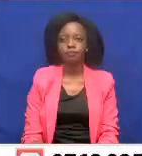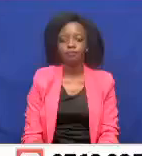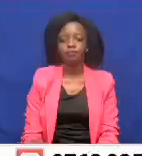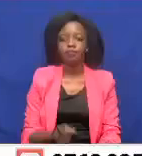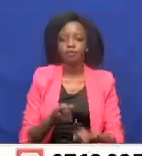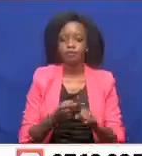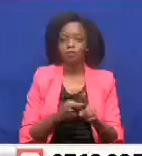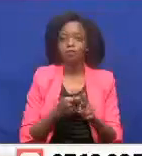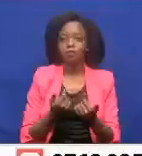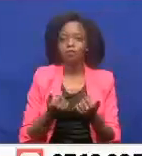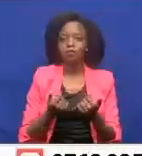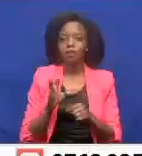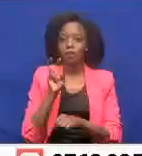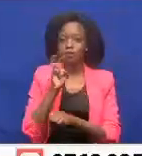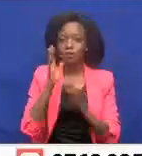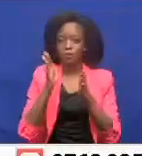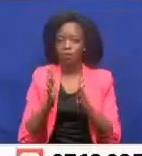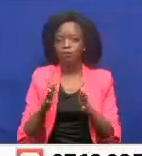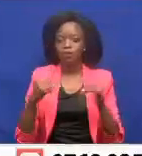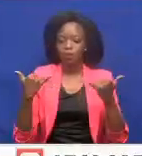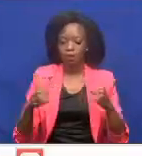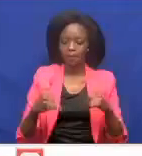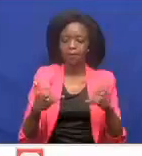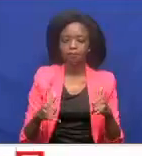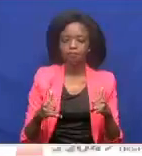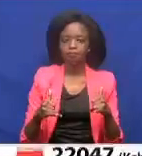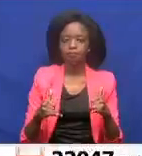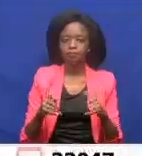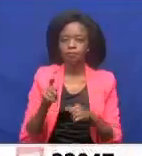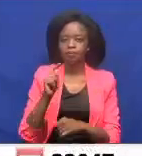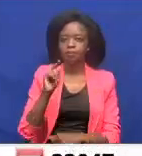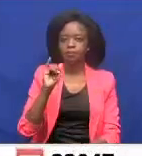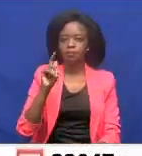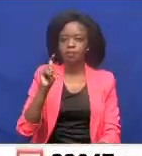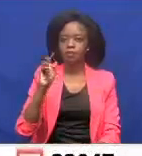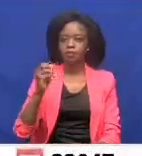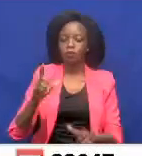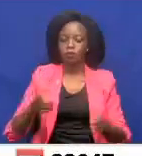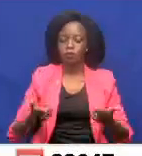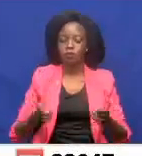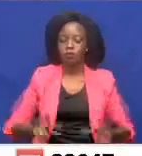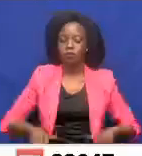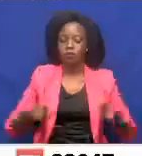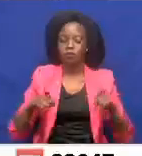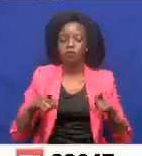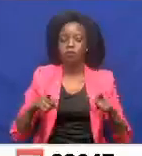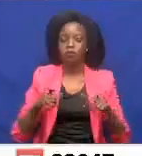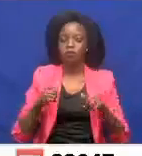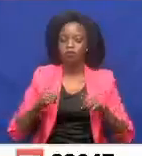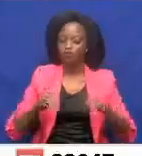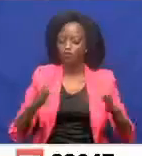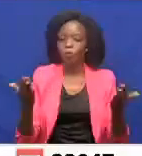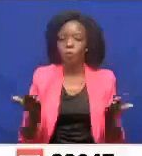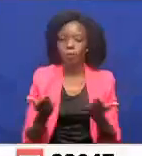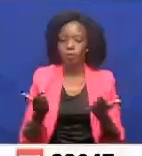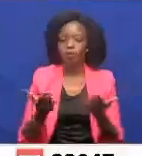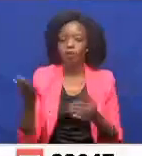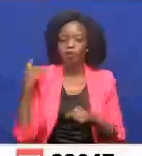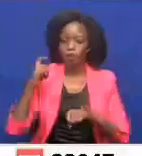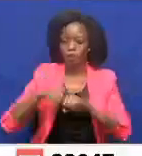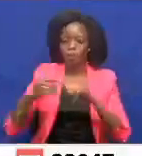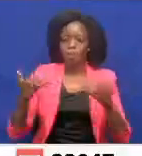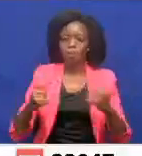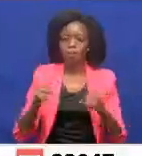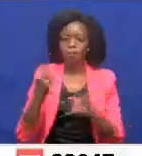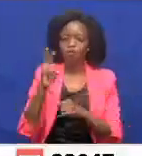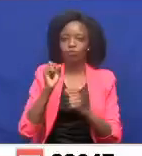From a spectator to a midfield terminator, Titus Mulama's journey of glee and gloom traces its roots back to the penultimate years of